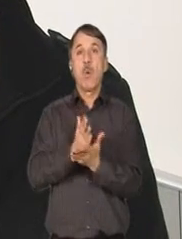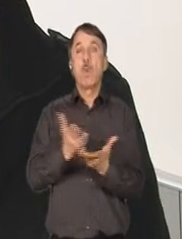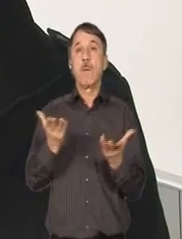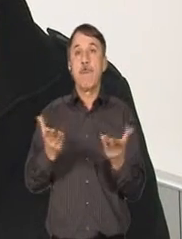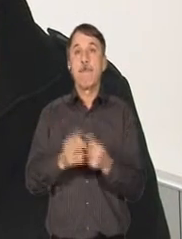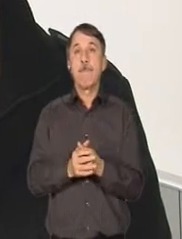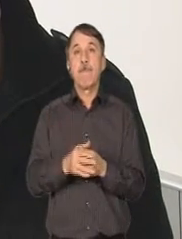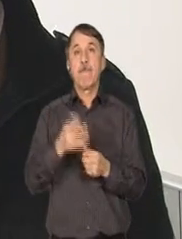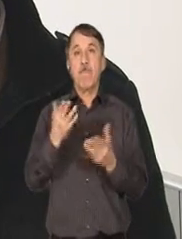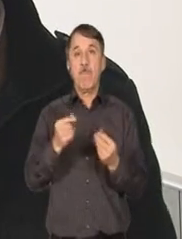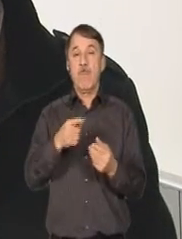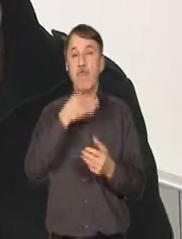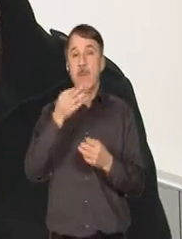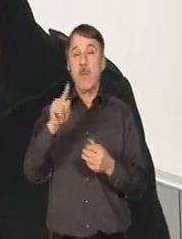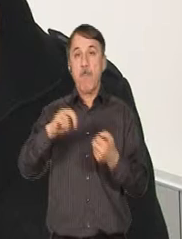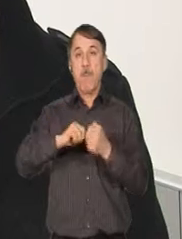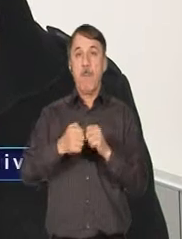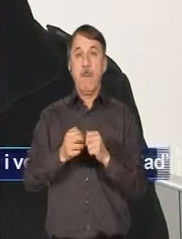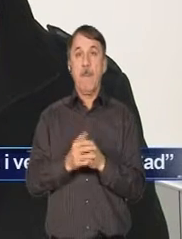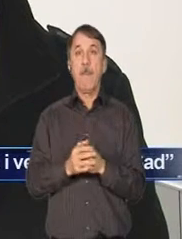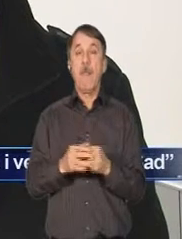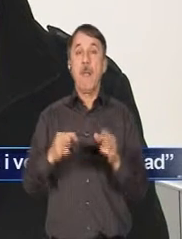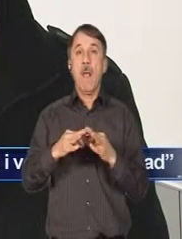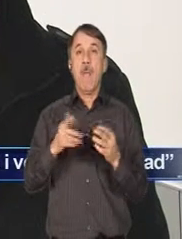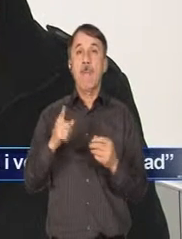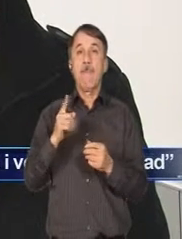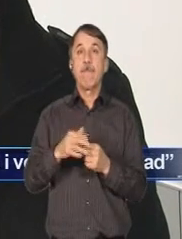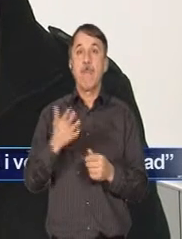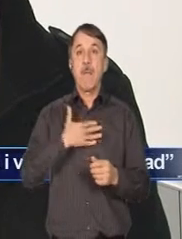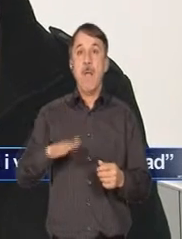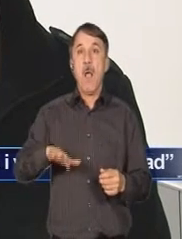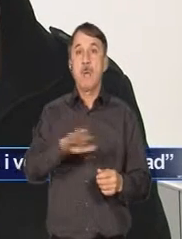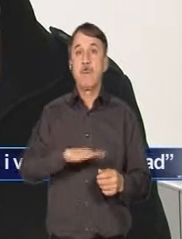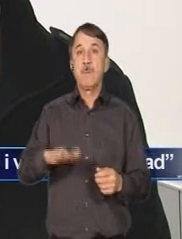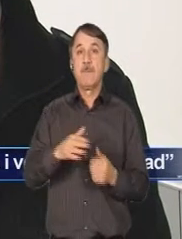njihovoj deci takvi psi i njima ne prave takve probleme. Ali